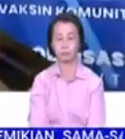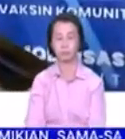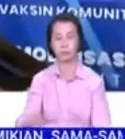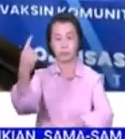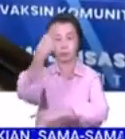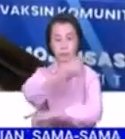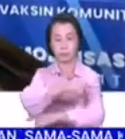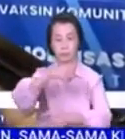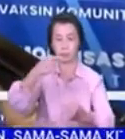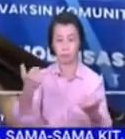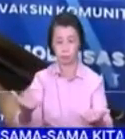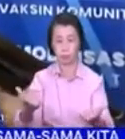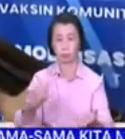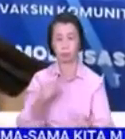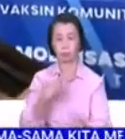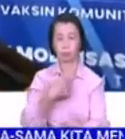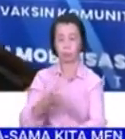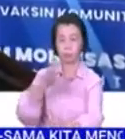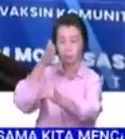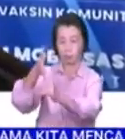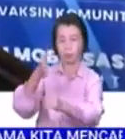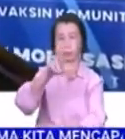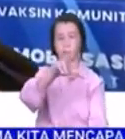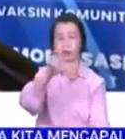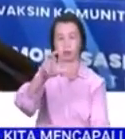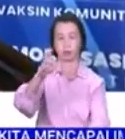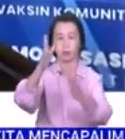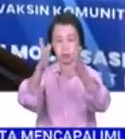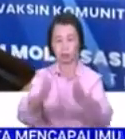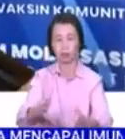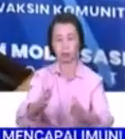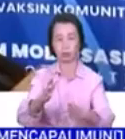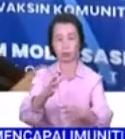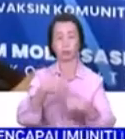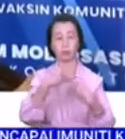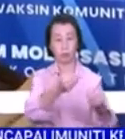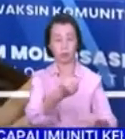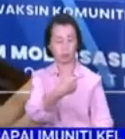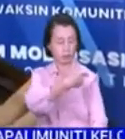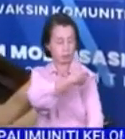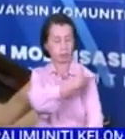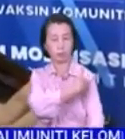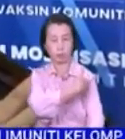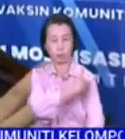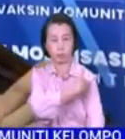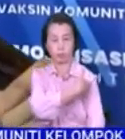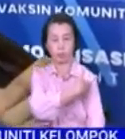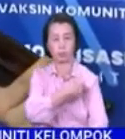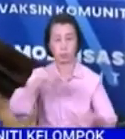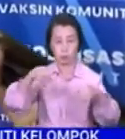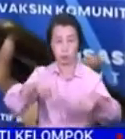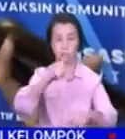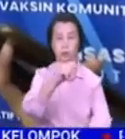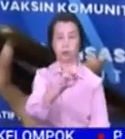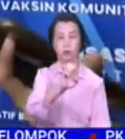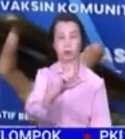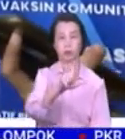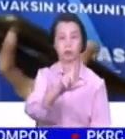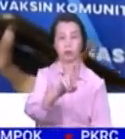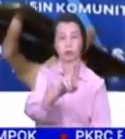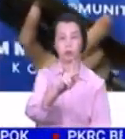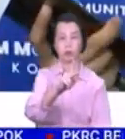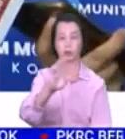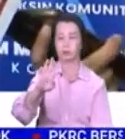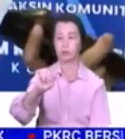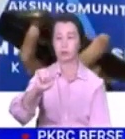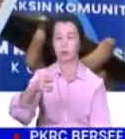Hari ini kita sasarkan 300 orang untuk dapat vaksin di Teluk Bahang, dan kita ada reserve